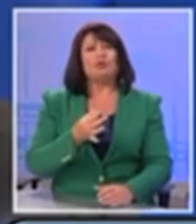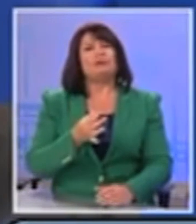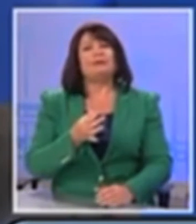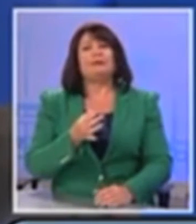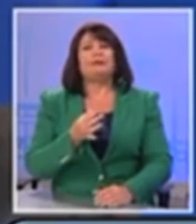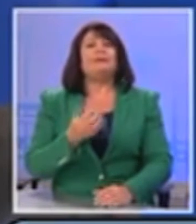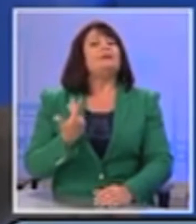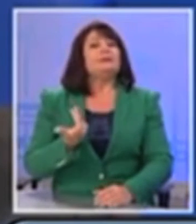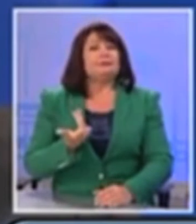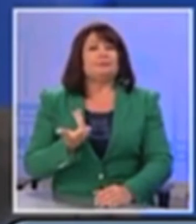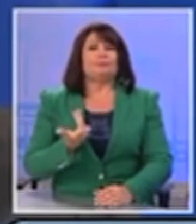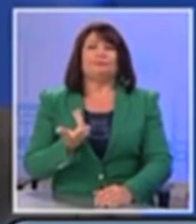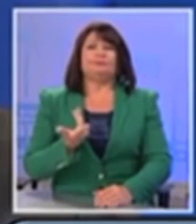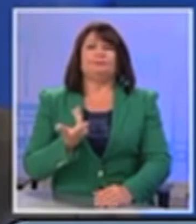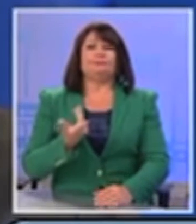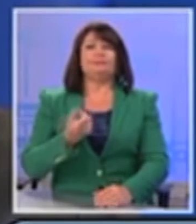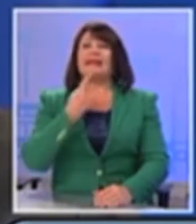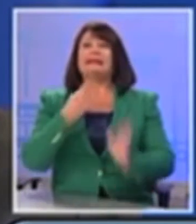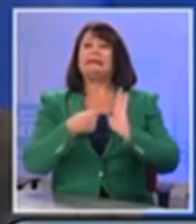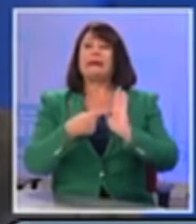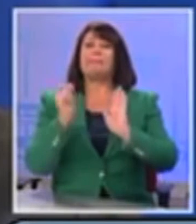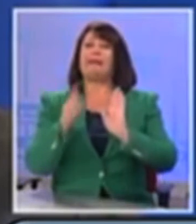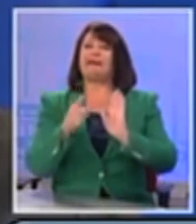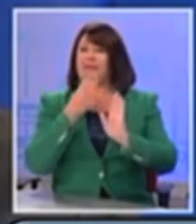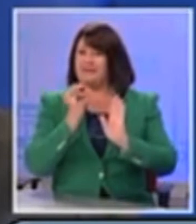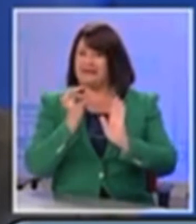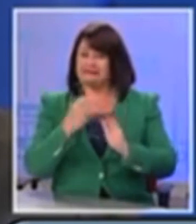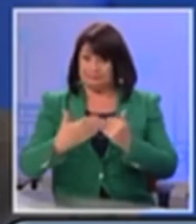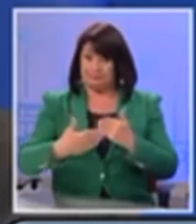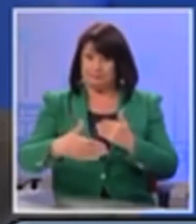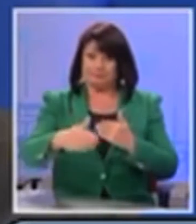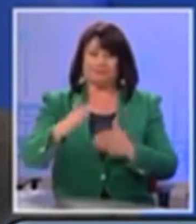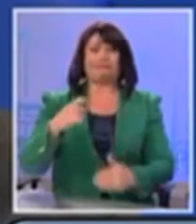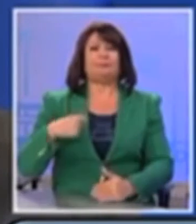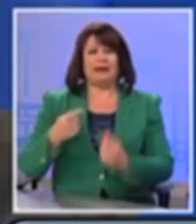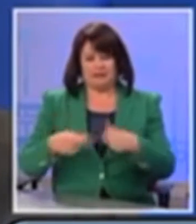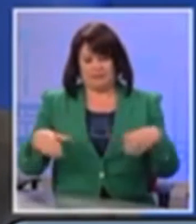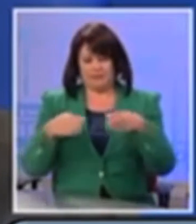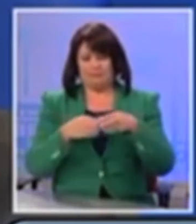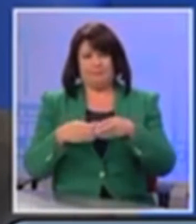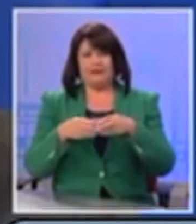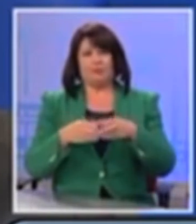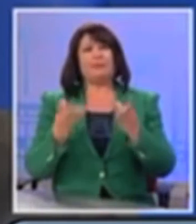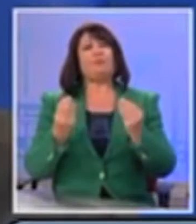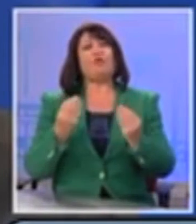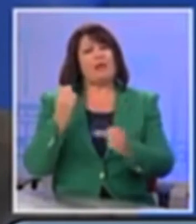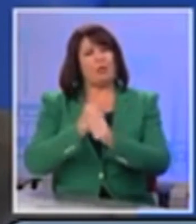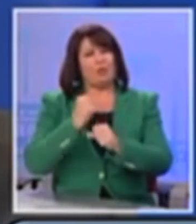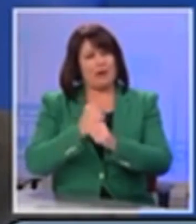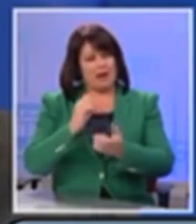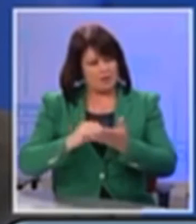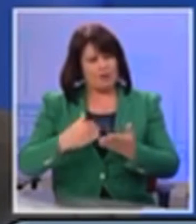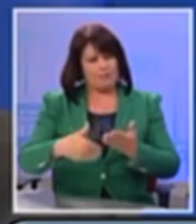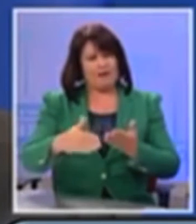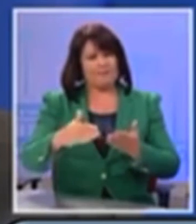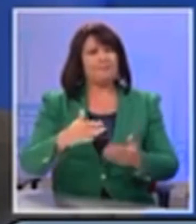travail nous attend en tant que membres de cette commission. Le travail que nous allons continuer à